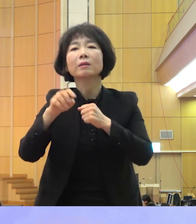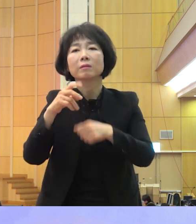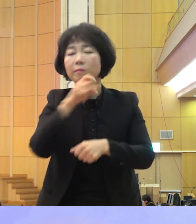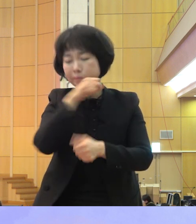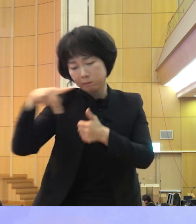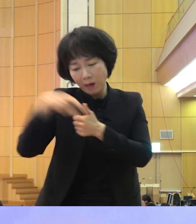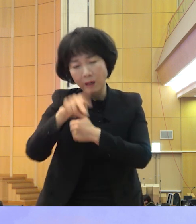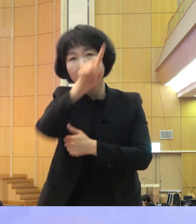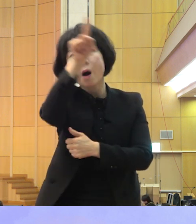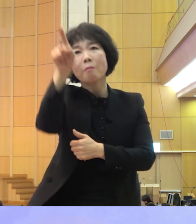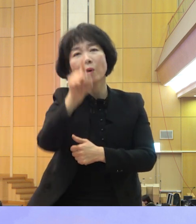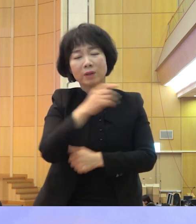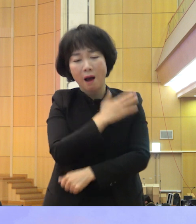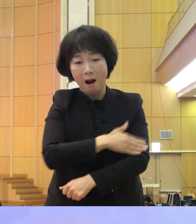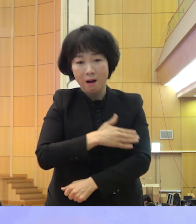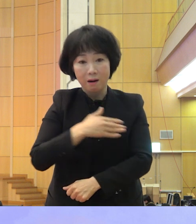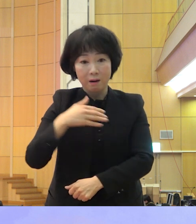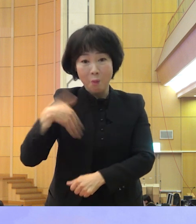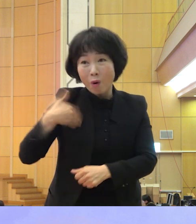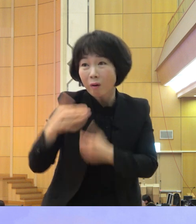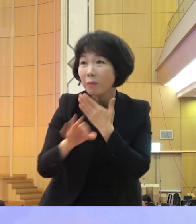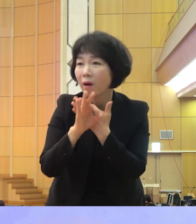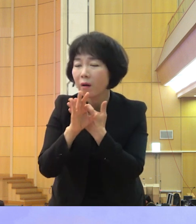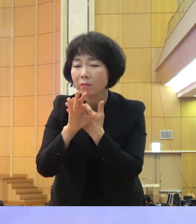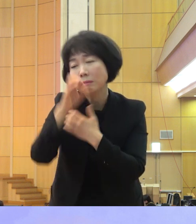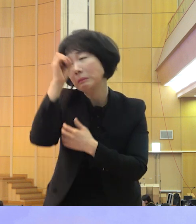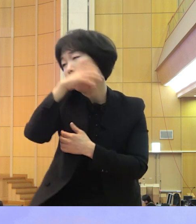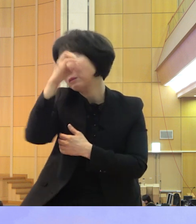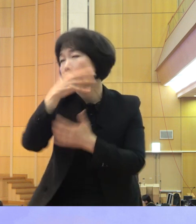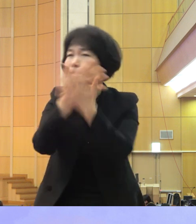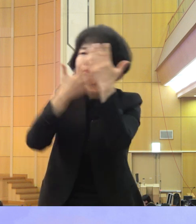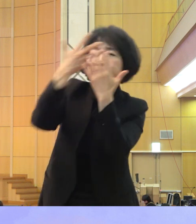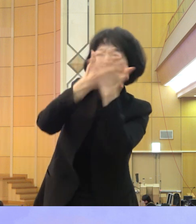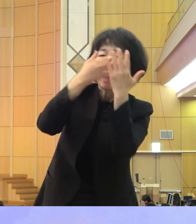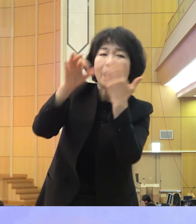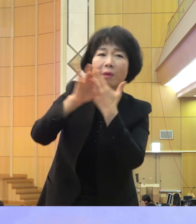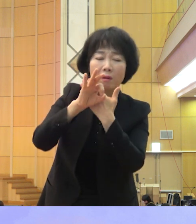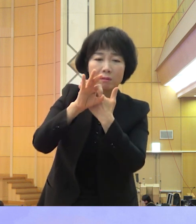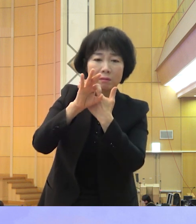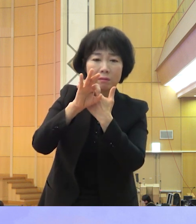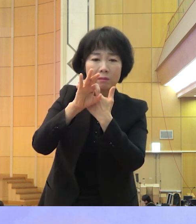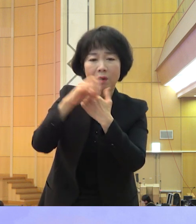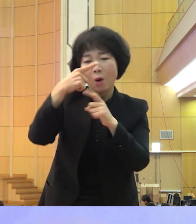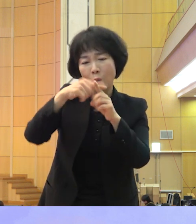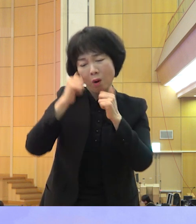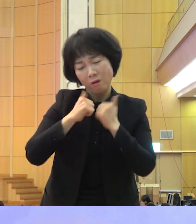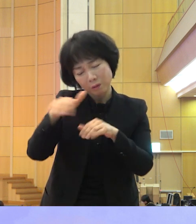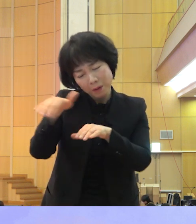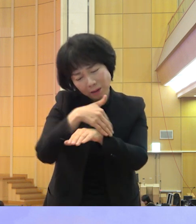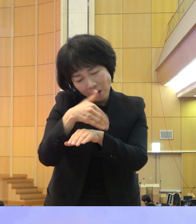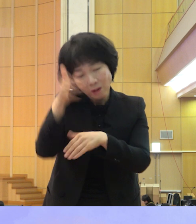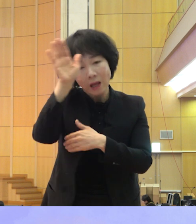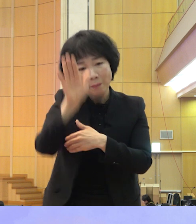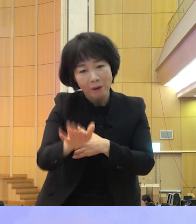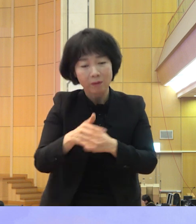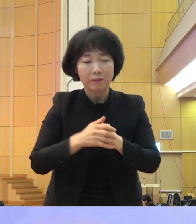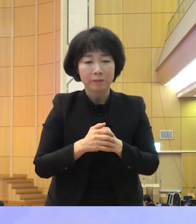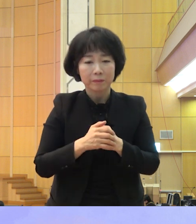할례가 무엇인지 알지 못한 채 그냥 우리가 믿노라 하면서 교회를 왔다 갔다